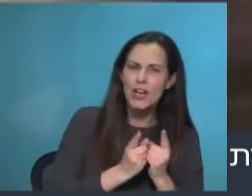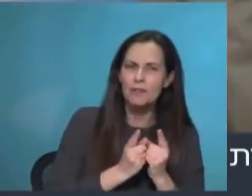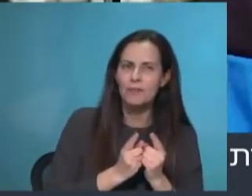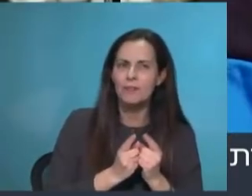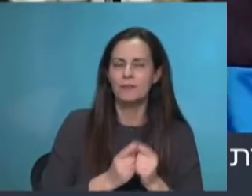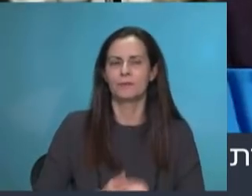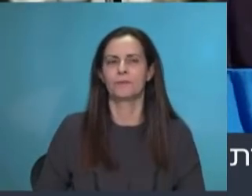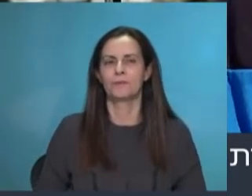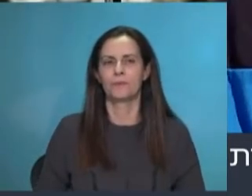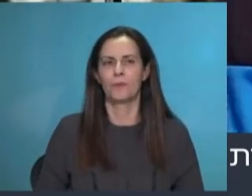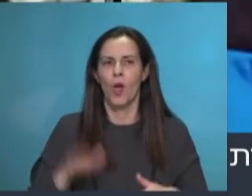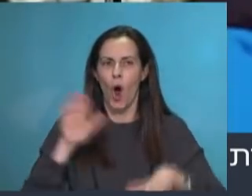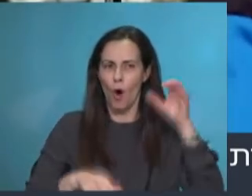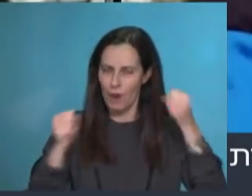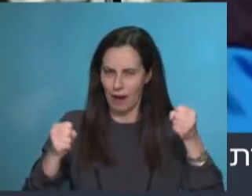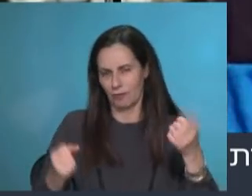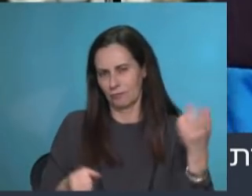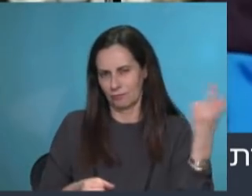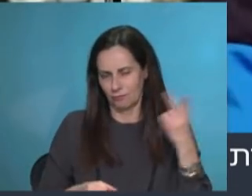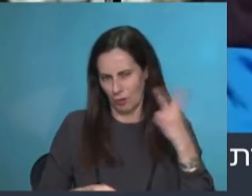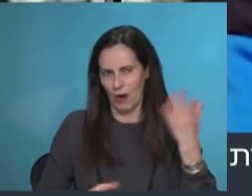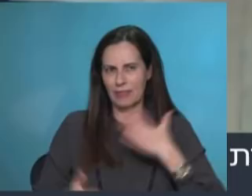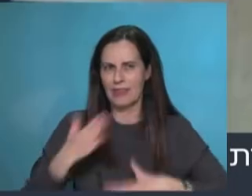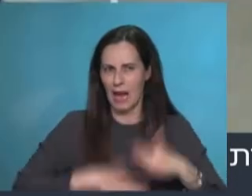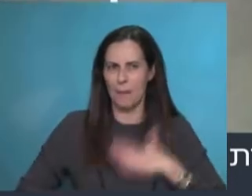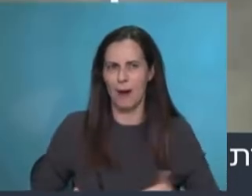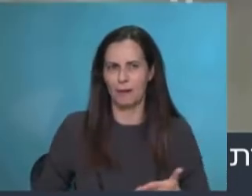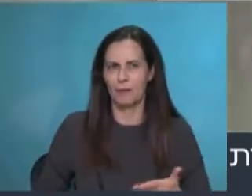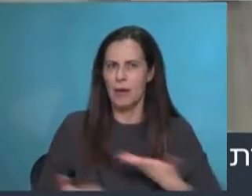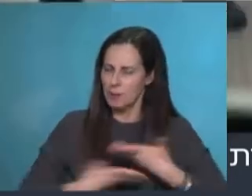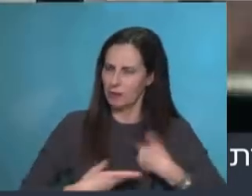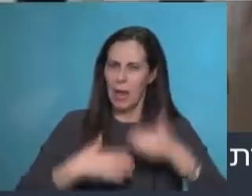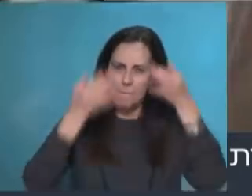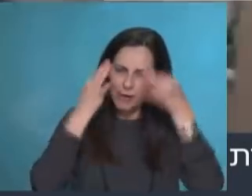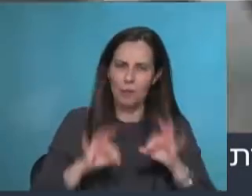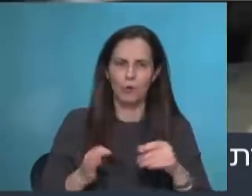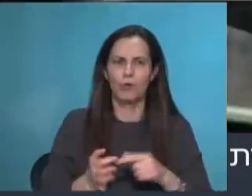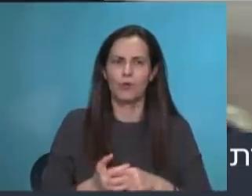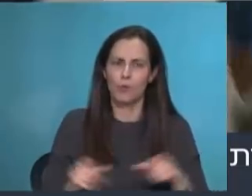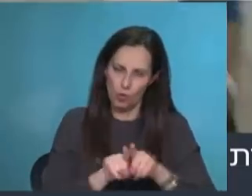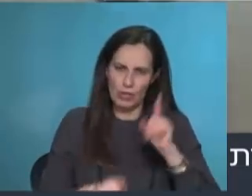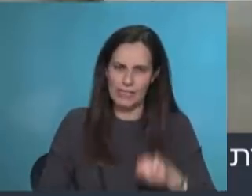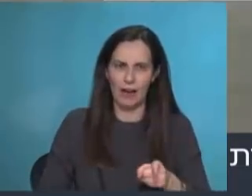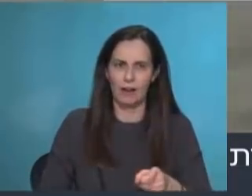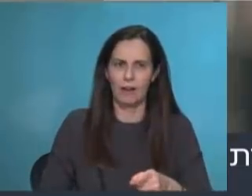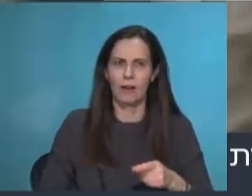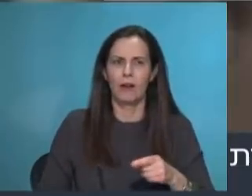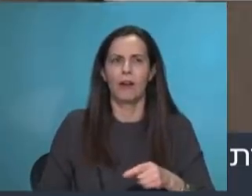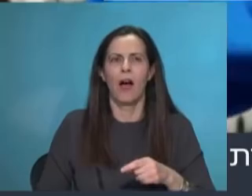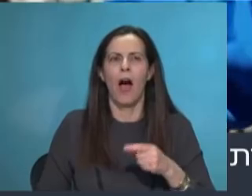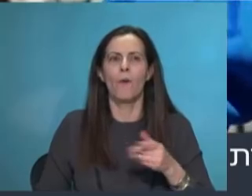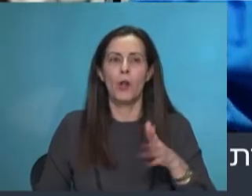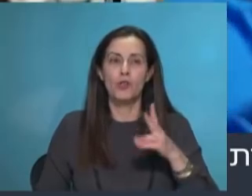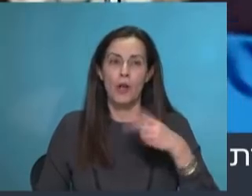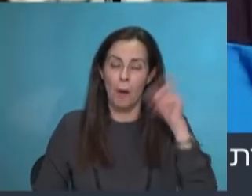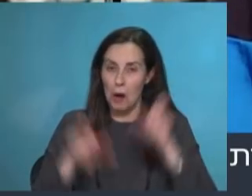מצוא. Most of the fans are nice, of course. I mean, they treat me with respect. That's how it should be. Of course, thank you. Maybe a